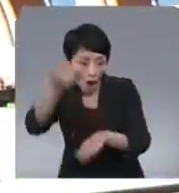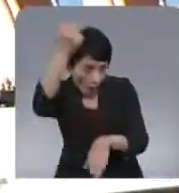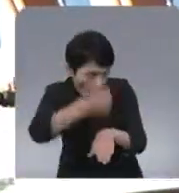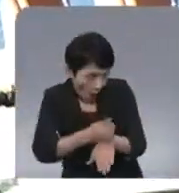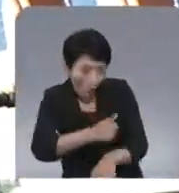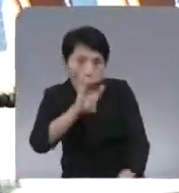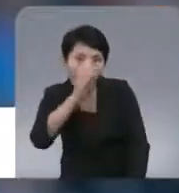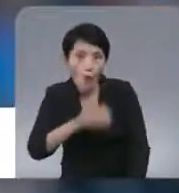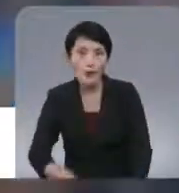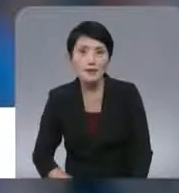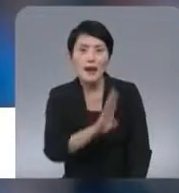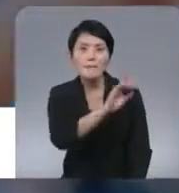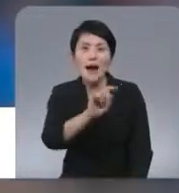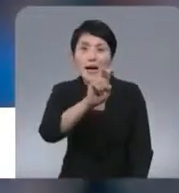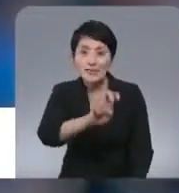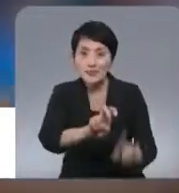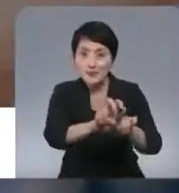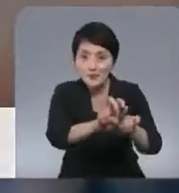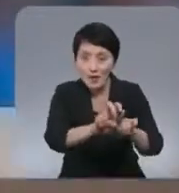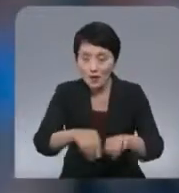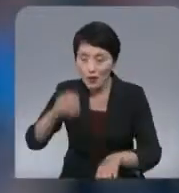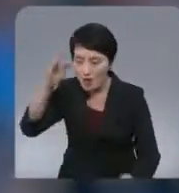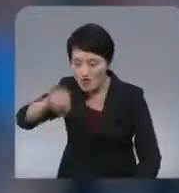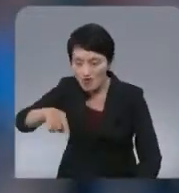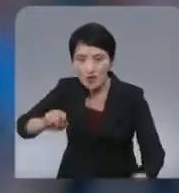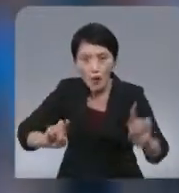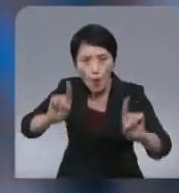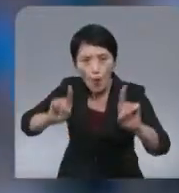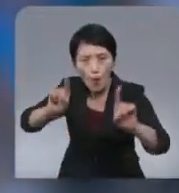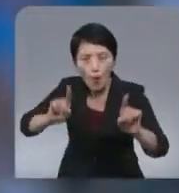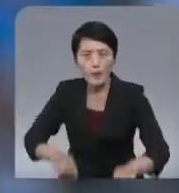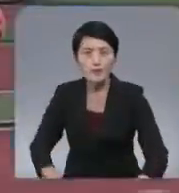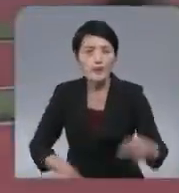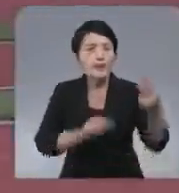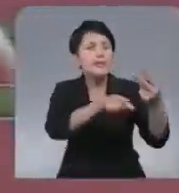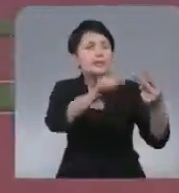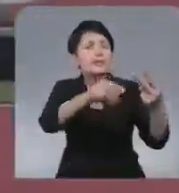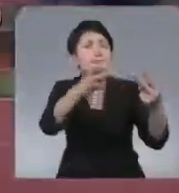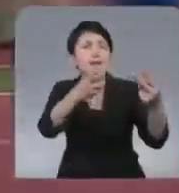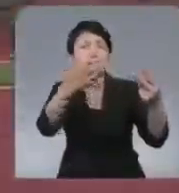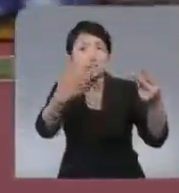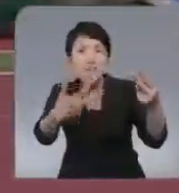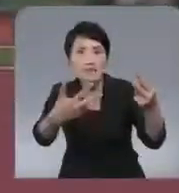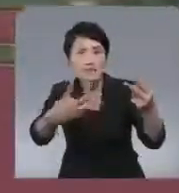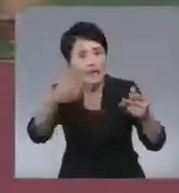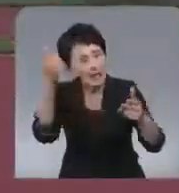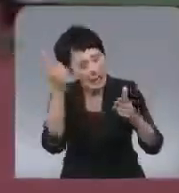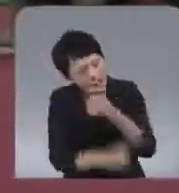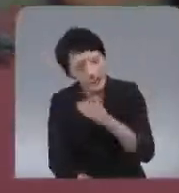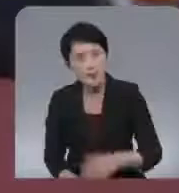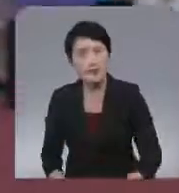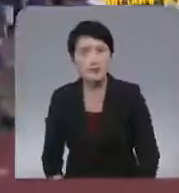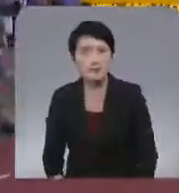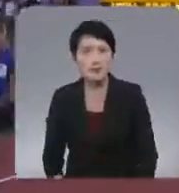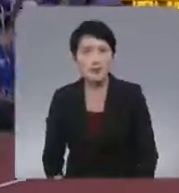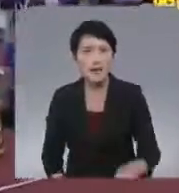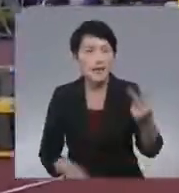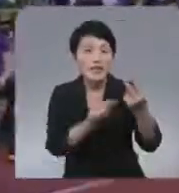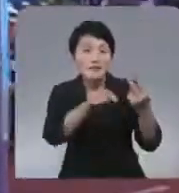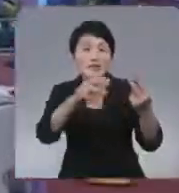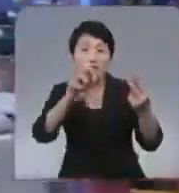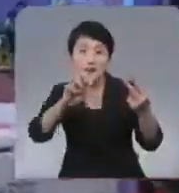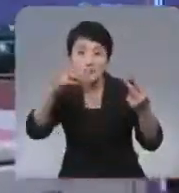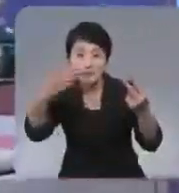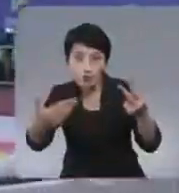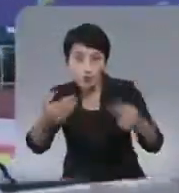harris dies im ersten und zweiten versuch und war erst im letzten versuch erfolgreich schaffte dann die zwei